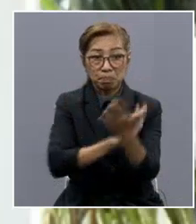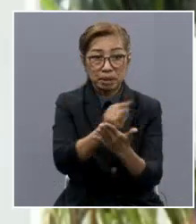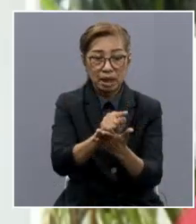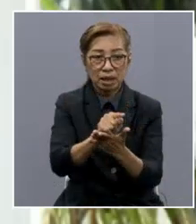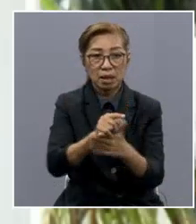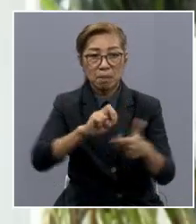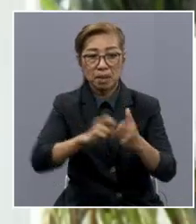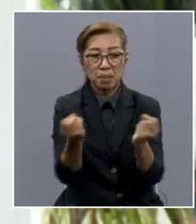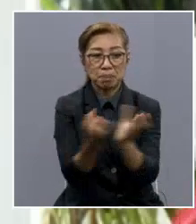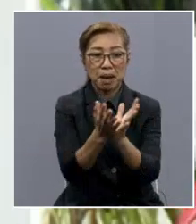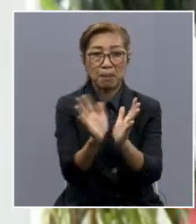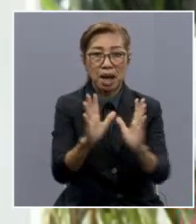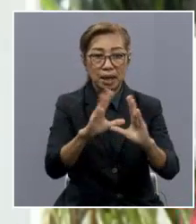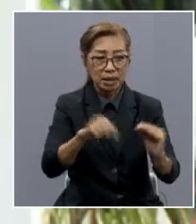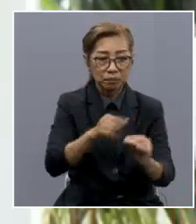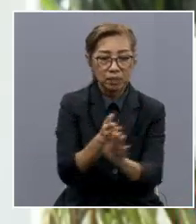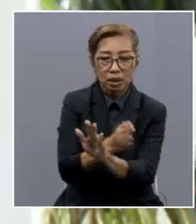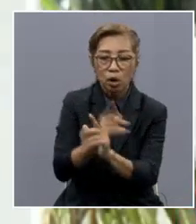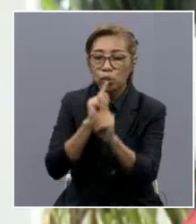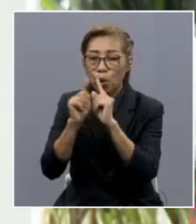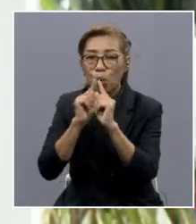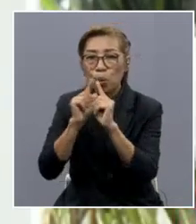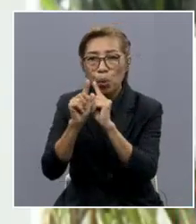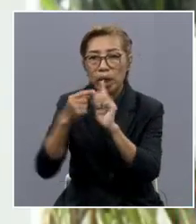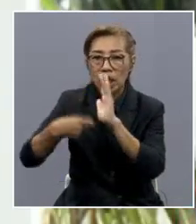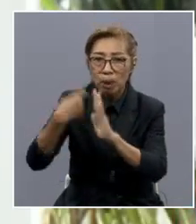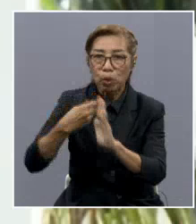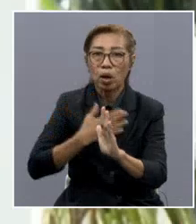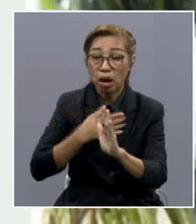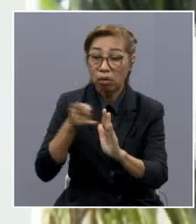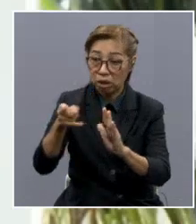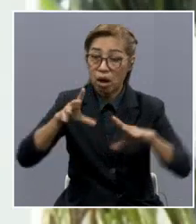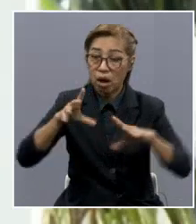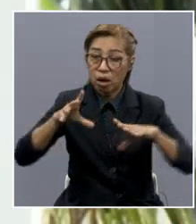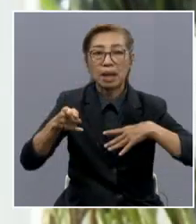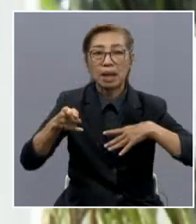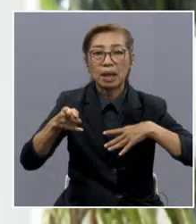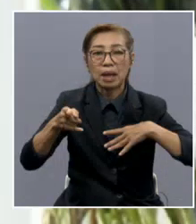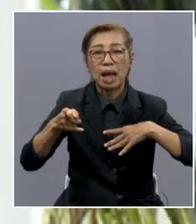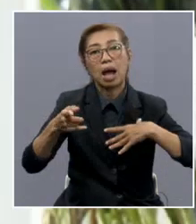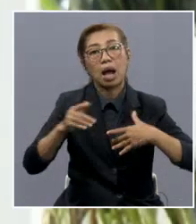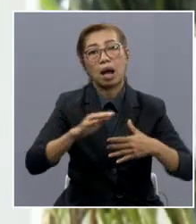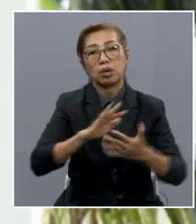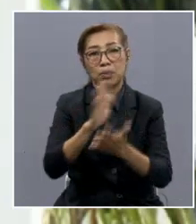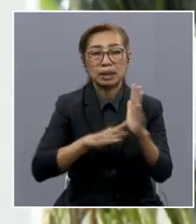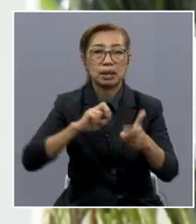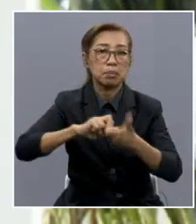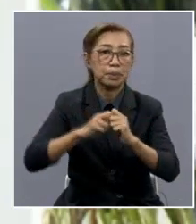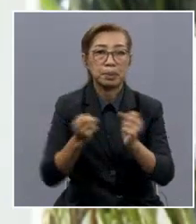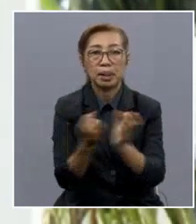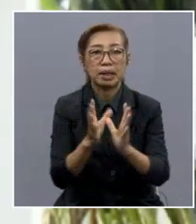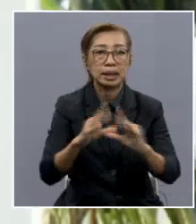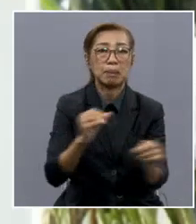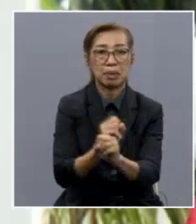ไม่รับแล้วประเทศจะเดินหน้าต่อไปได้อย่างไรแล้วด้วยเหตุนี้เองครับก็เลยเห็นภาพเพื่อไทยจัดคิวให้ผู้สมัครส.ส.ที่เคยร่วมงาน